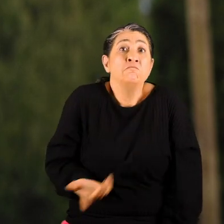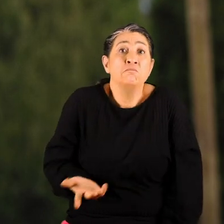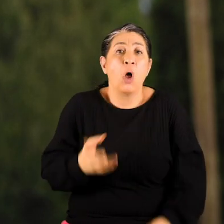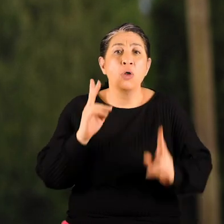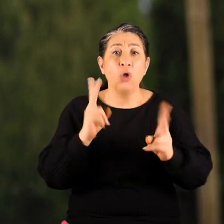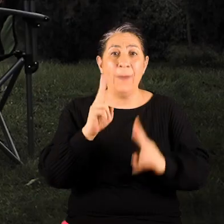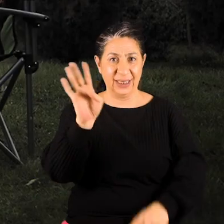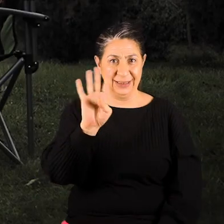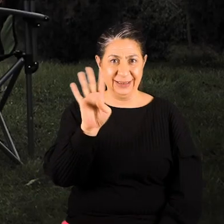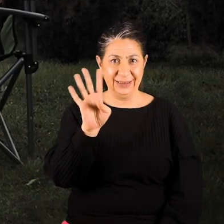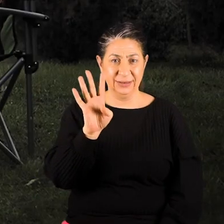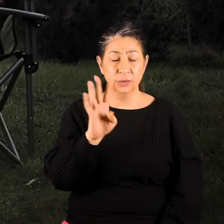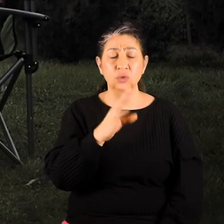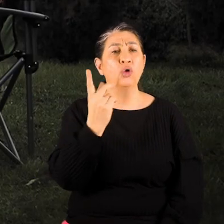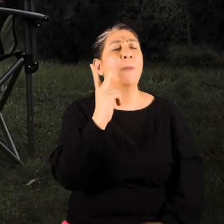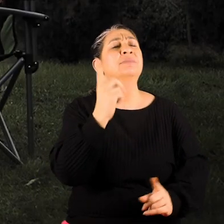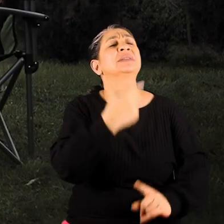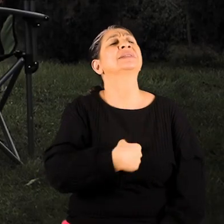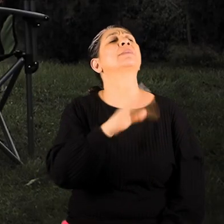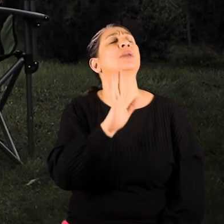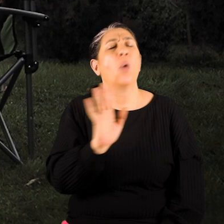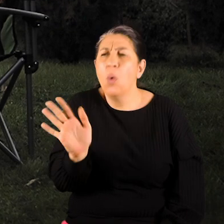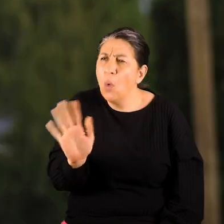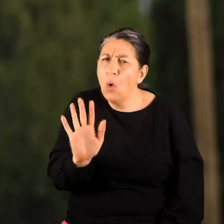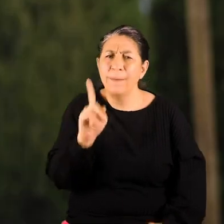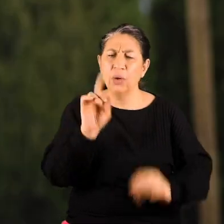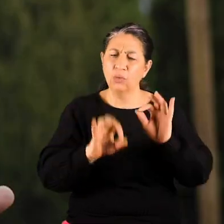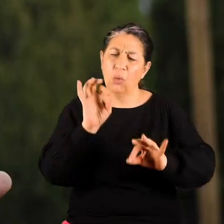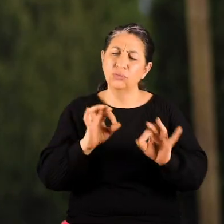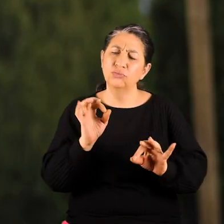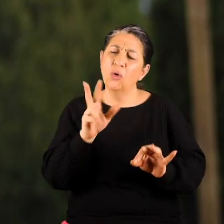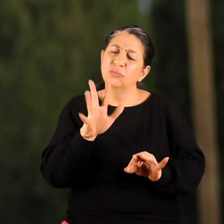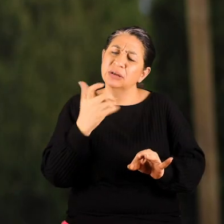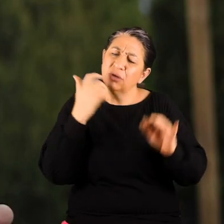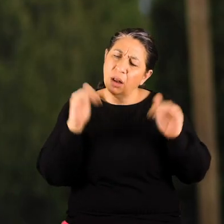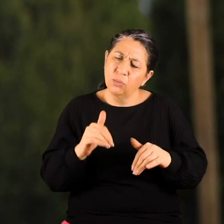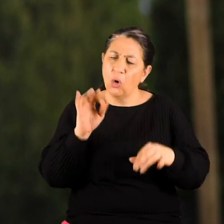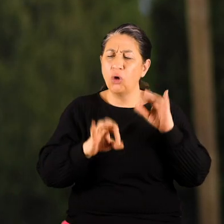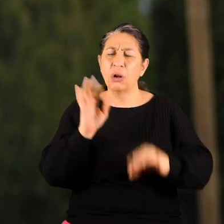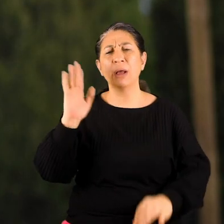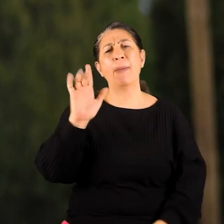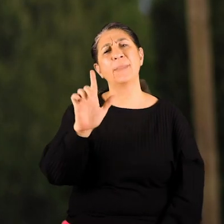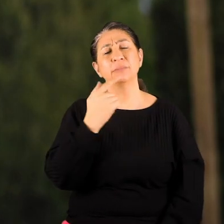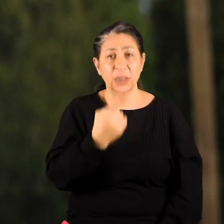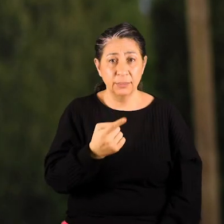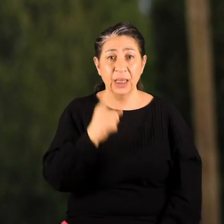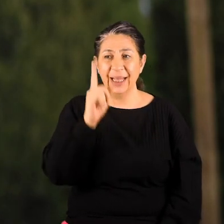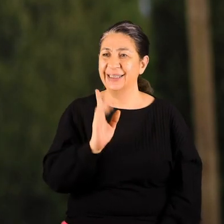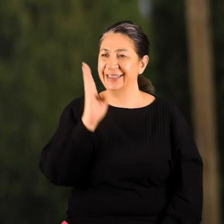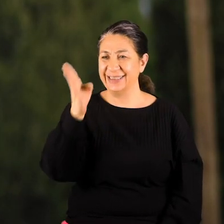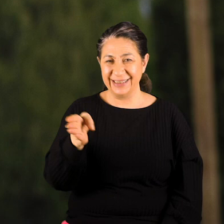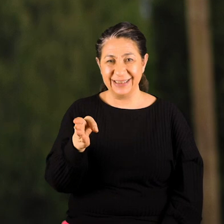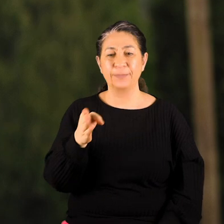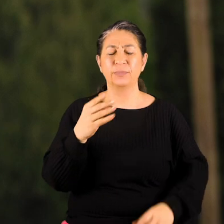aslında normalde 40'tır. Normal bir şey hissetmedin ama sen. Evet, yani direkt yok. Bir kontrol. Ben artık 35 yaşındayım, kontrole gitmem hı-hı. gerekiyor dedim. İlk